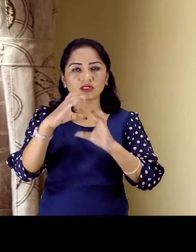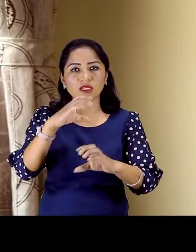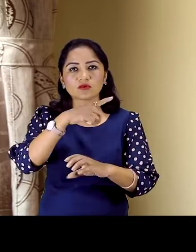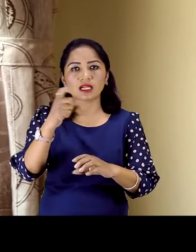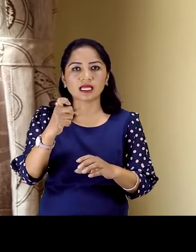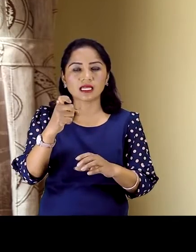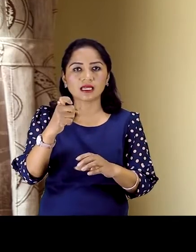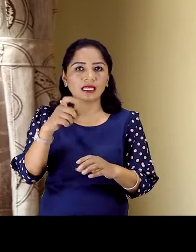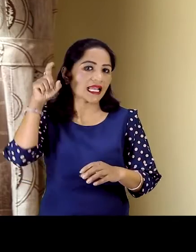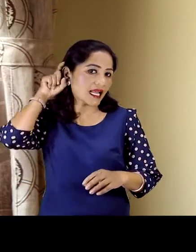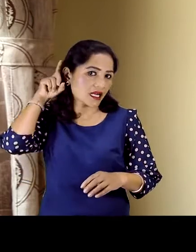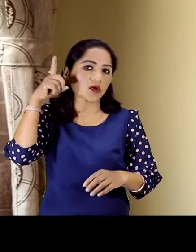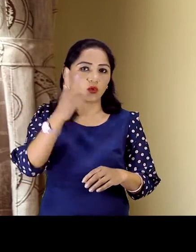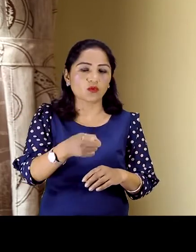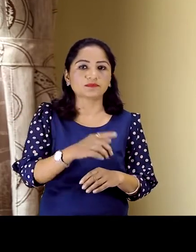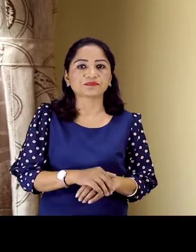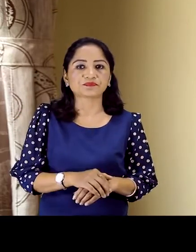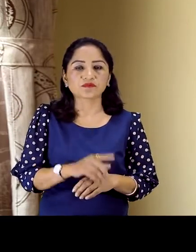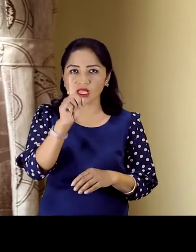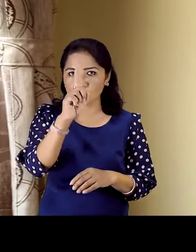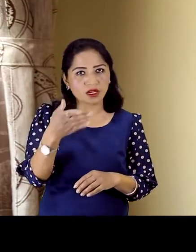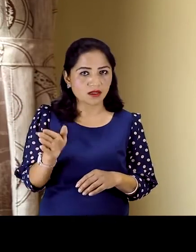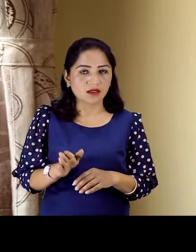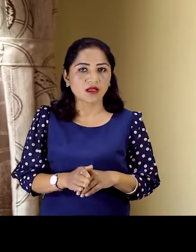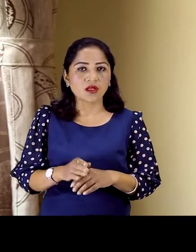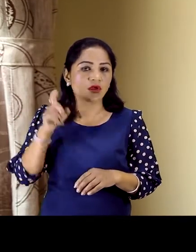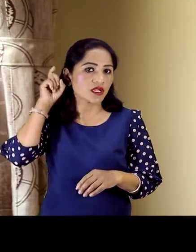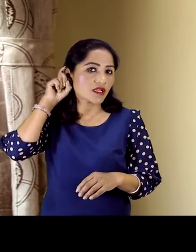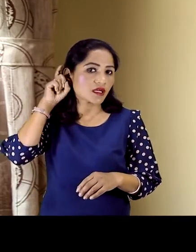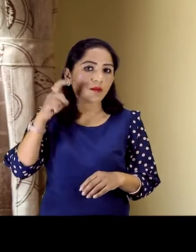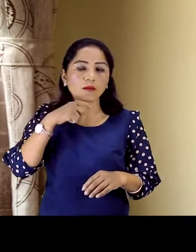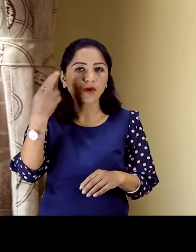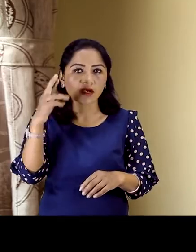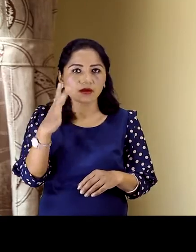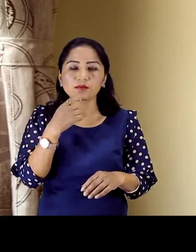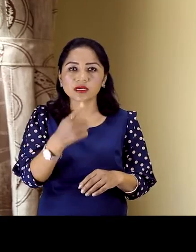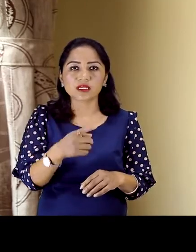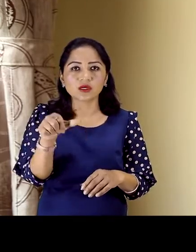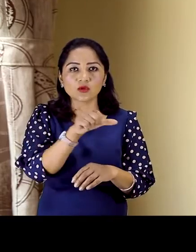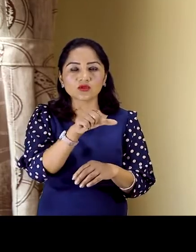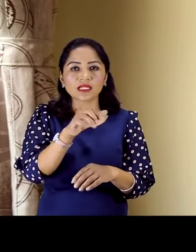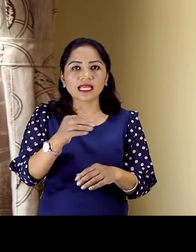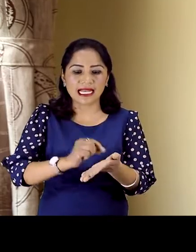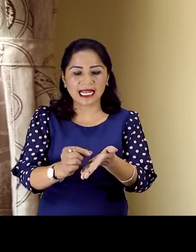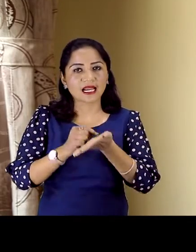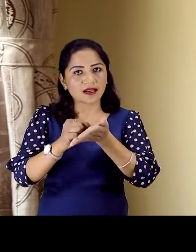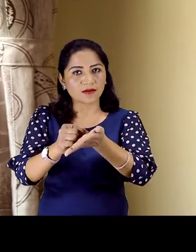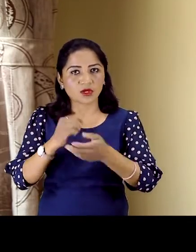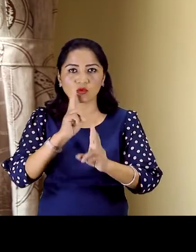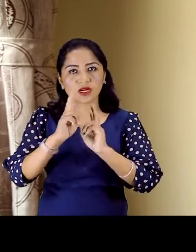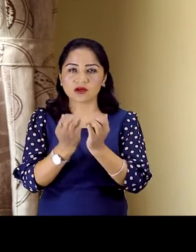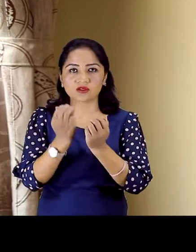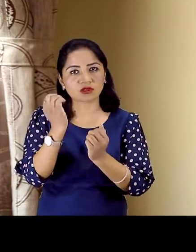संचार को लागी जा हेरी नेडे हो एउटा हेरी नेडे नभायको अवस्ता मा उसलाई sparkling